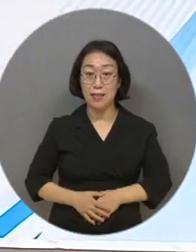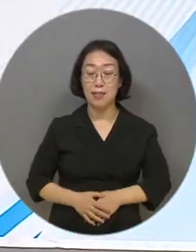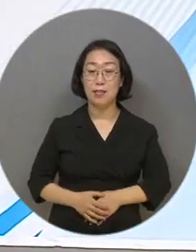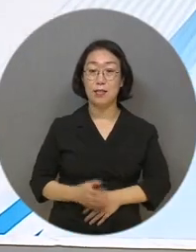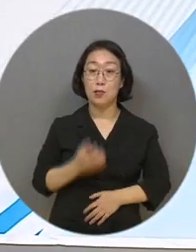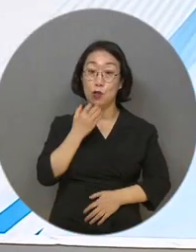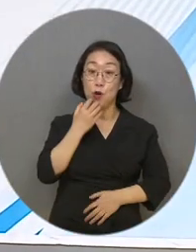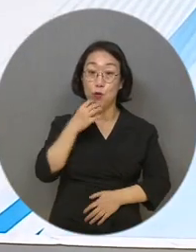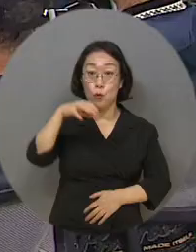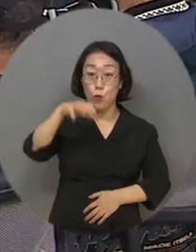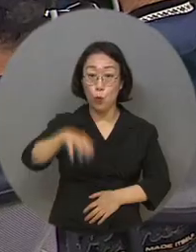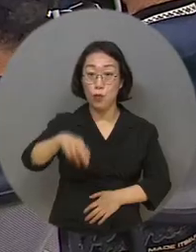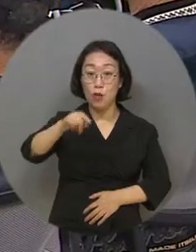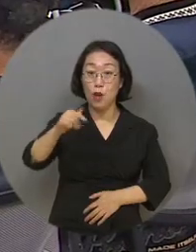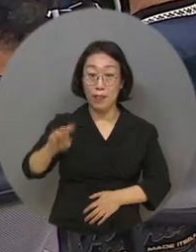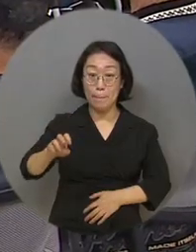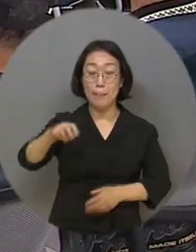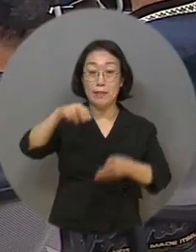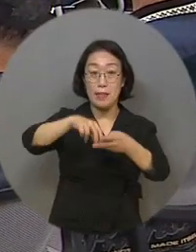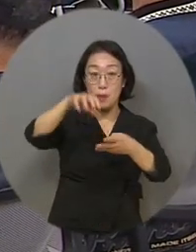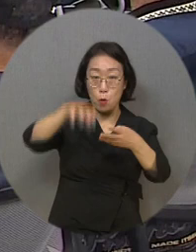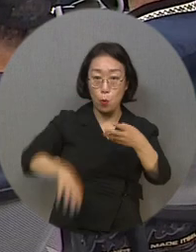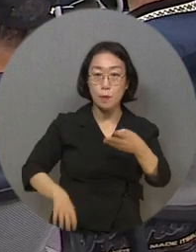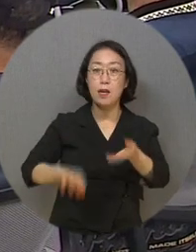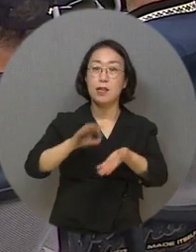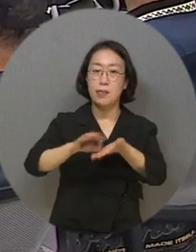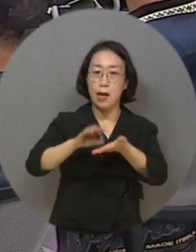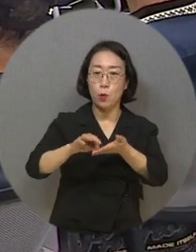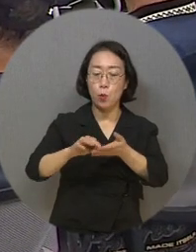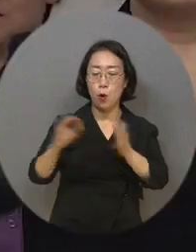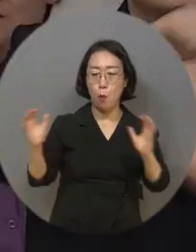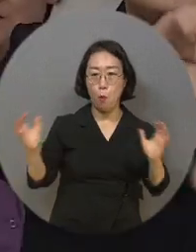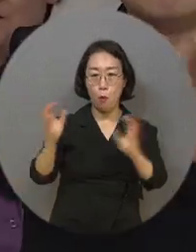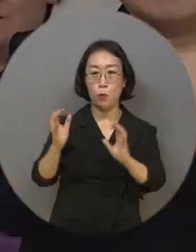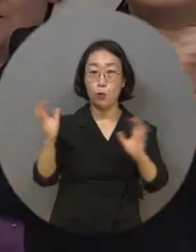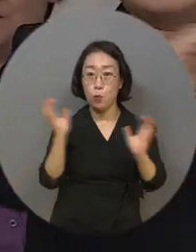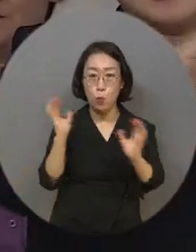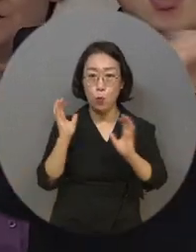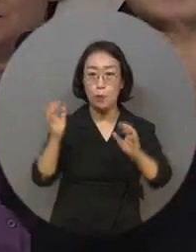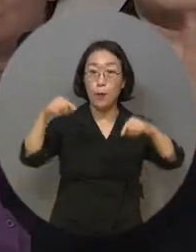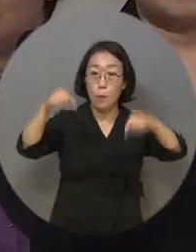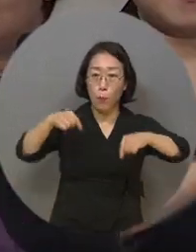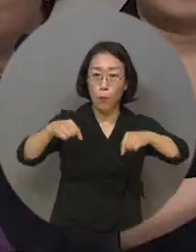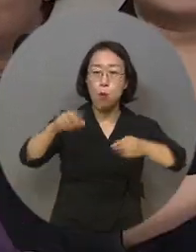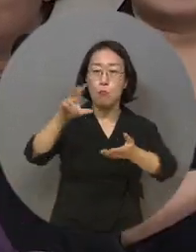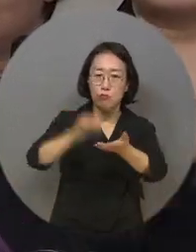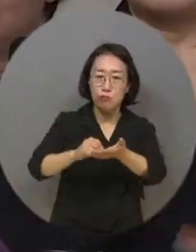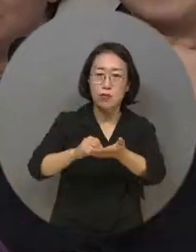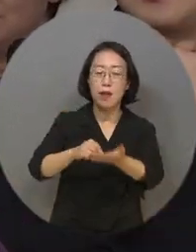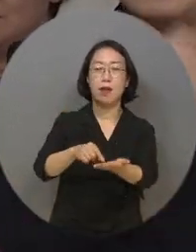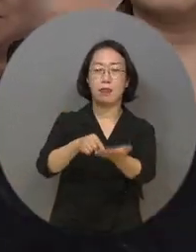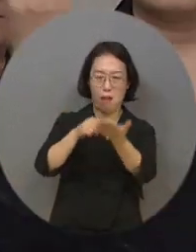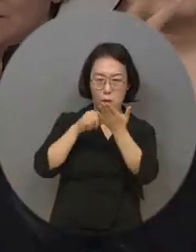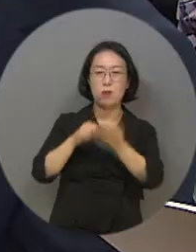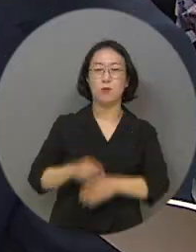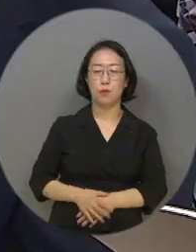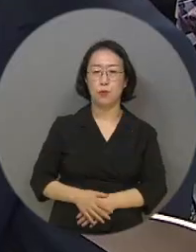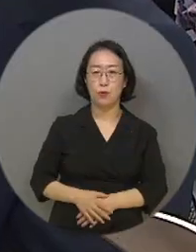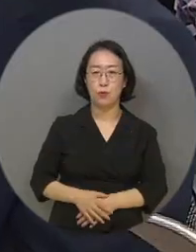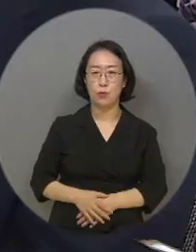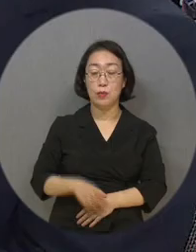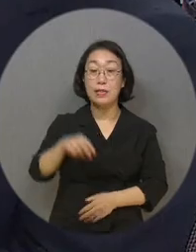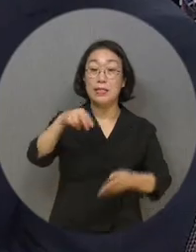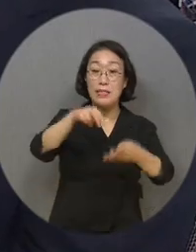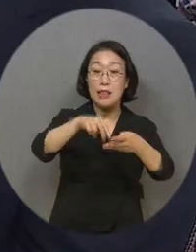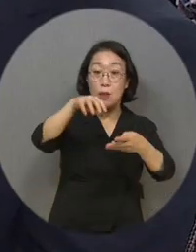강서구의회에서 열린 서남센터 파크골프장 이용에 관한 시민 토론회에서도 이 같은 문제가 또다시 언급됐습니다.